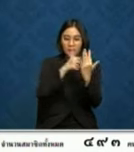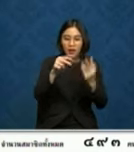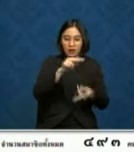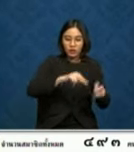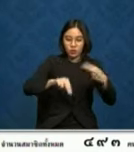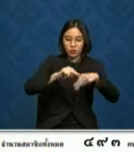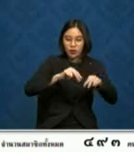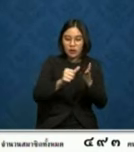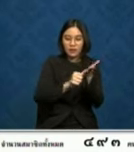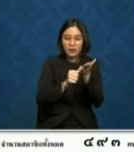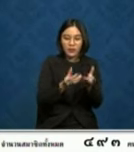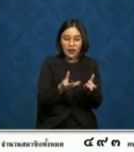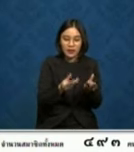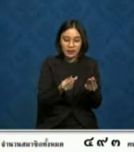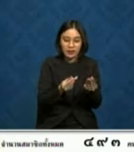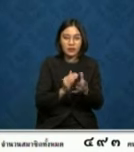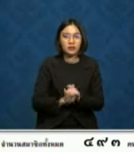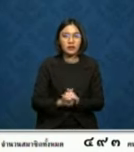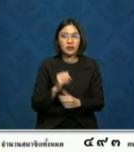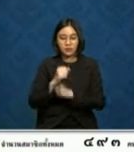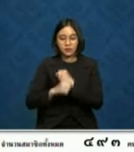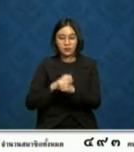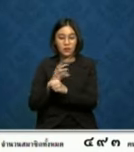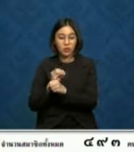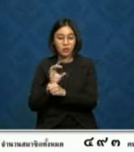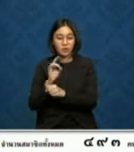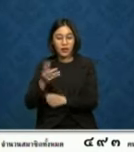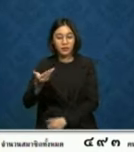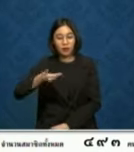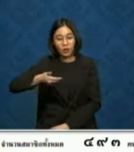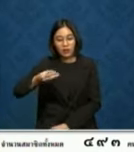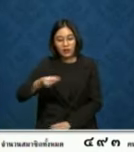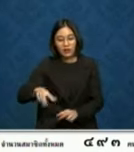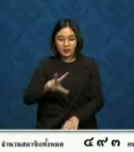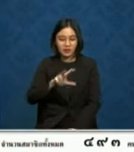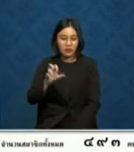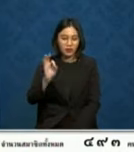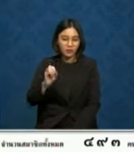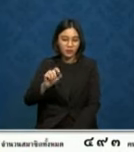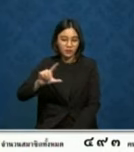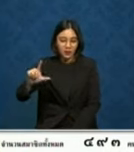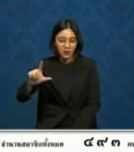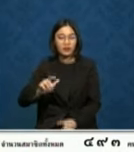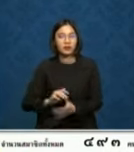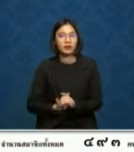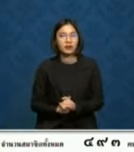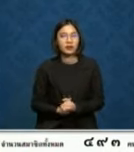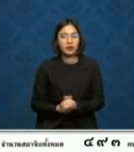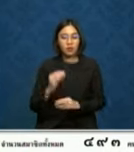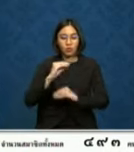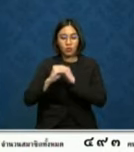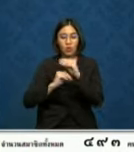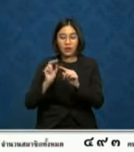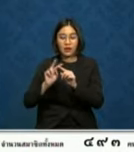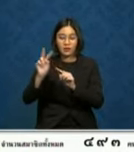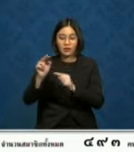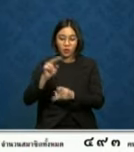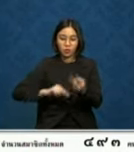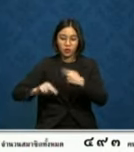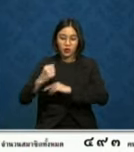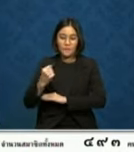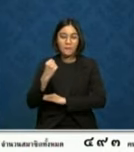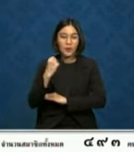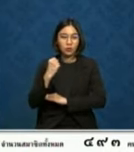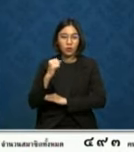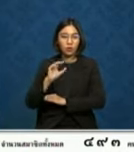สอบแก้ปัญหาที่ดินในปี 68เนี่ยขอมา 390ล้านบาทโดยประมาณครับอีกโครงการนึงเป็นโครงการรักษาความมั่น